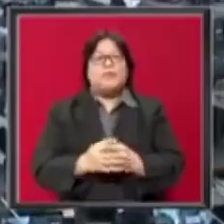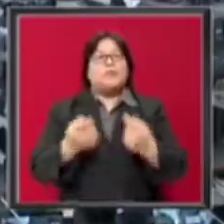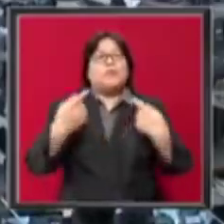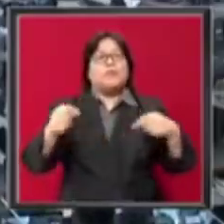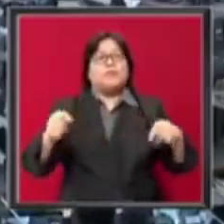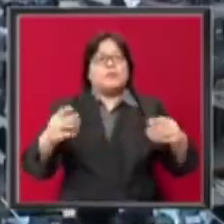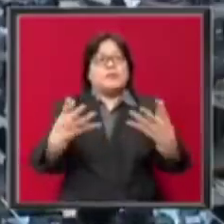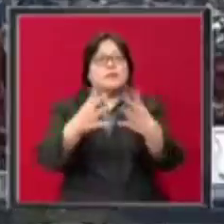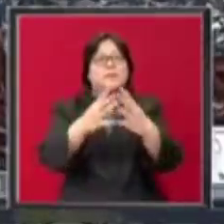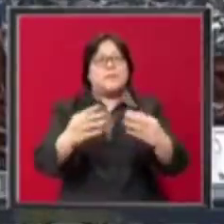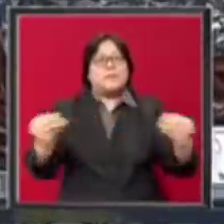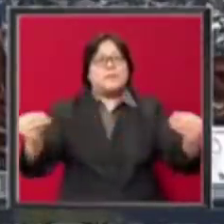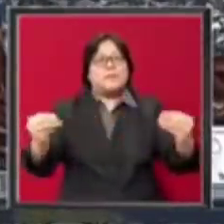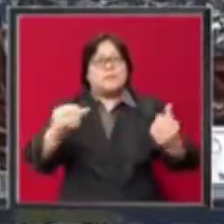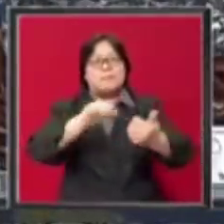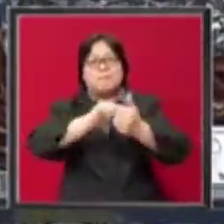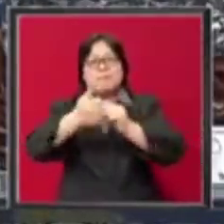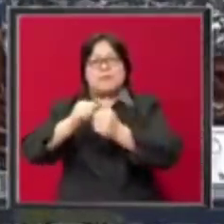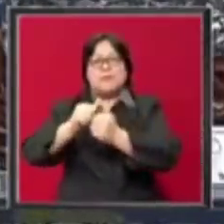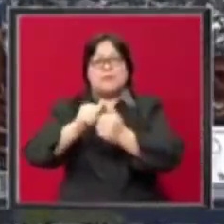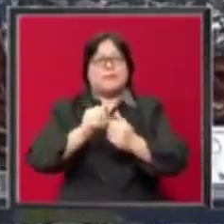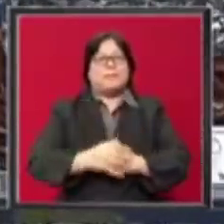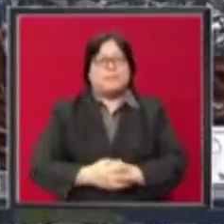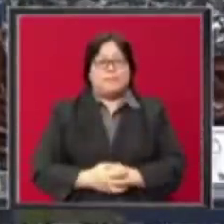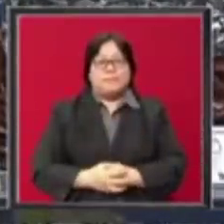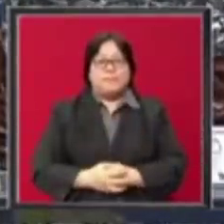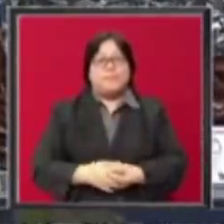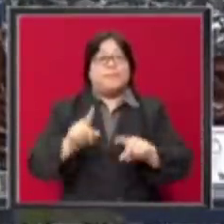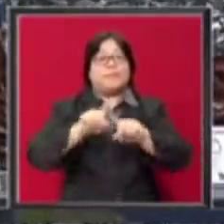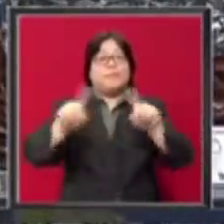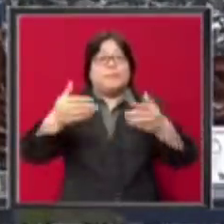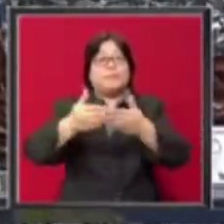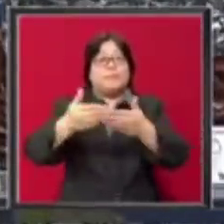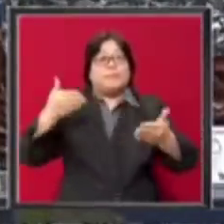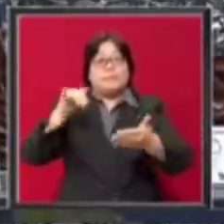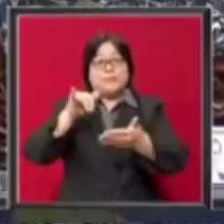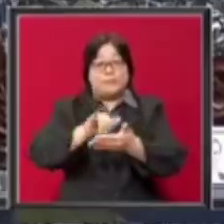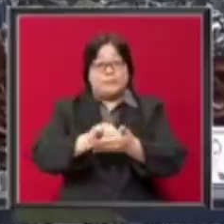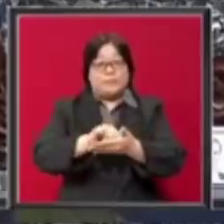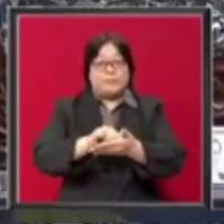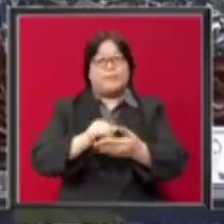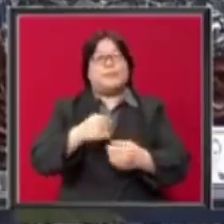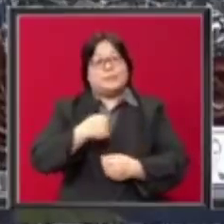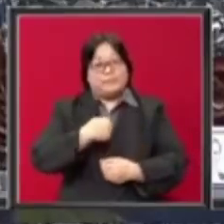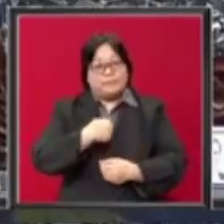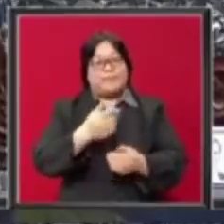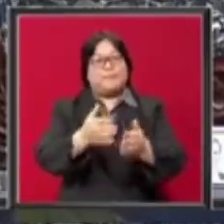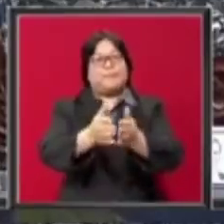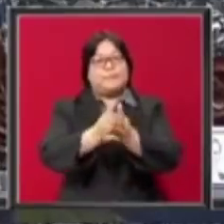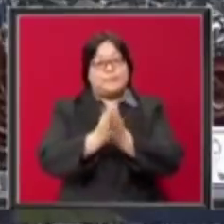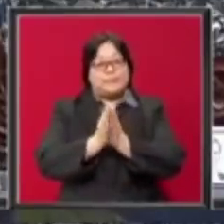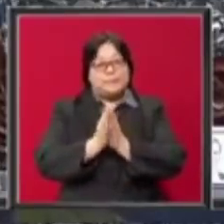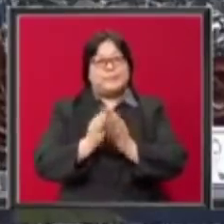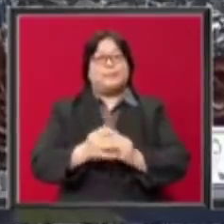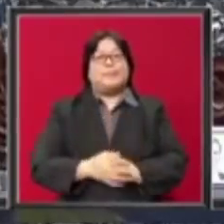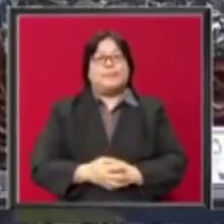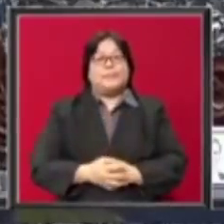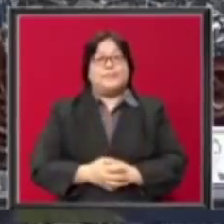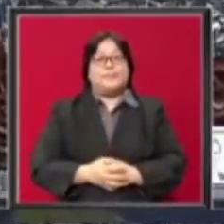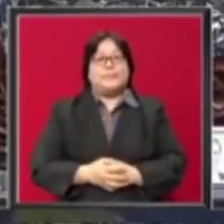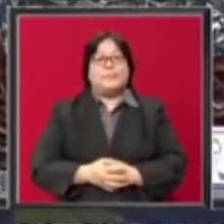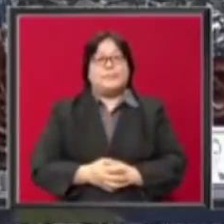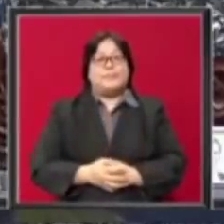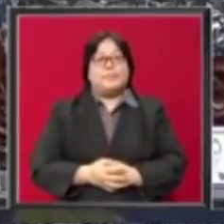kemelut yang dihadapi. Tapi sebelum itu, izinkan saya menyebut